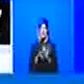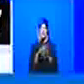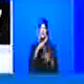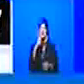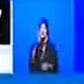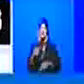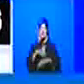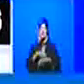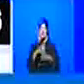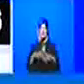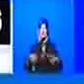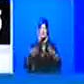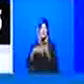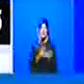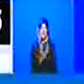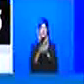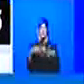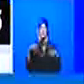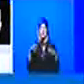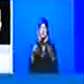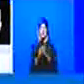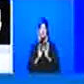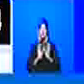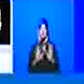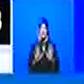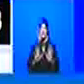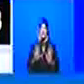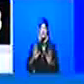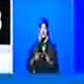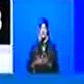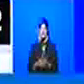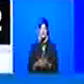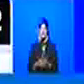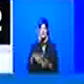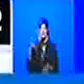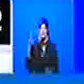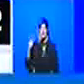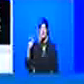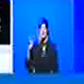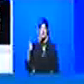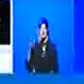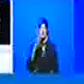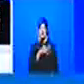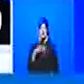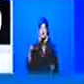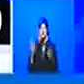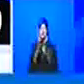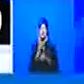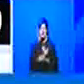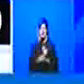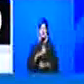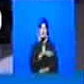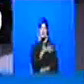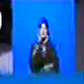adalah mendorong kolaborasi, gotong royong dan mensinergikan seluruh kekuatan